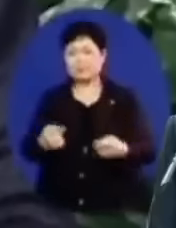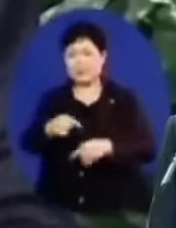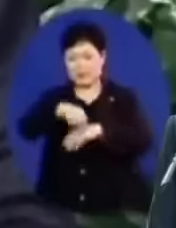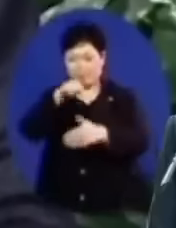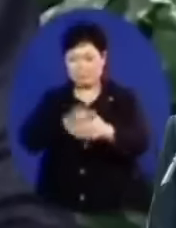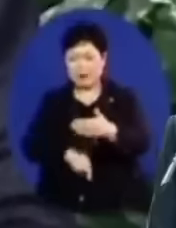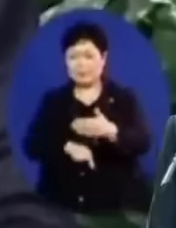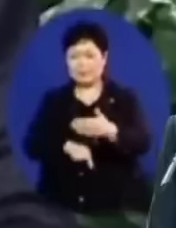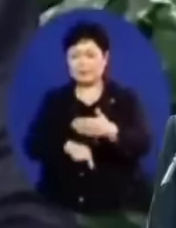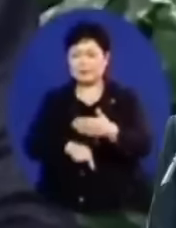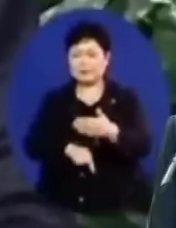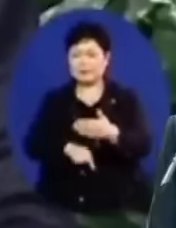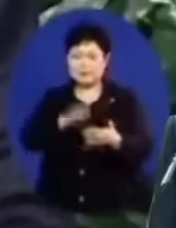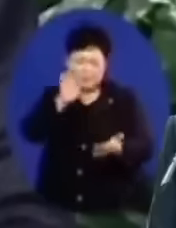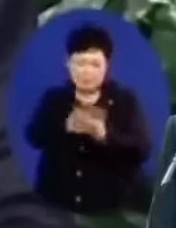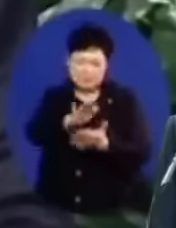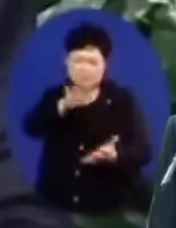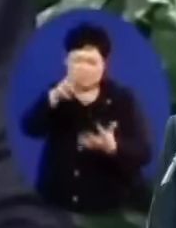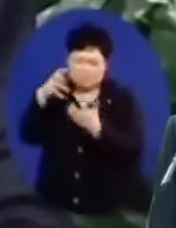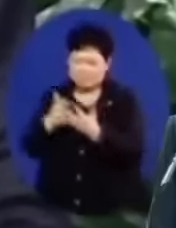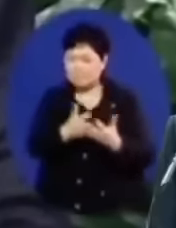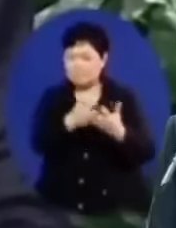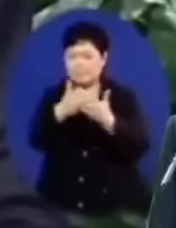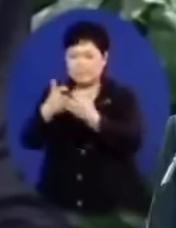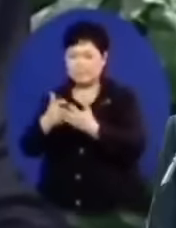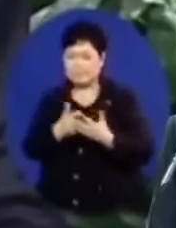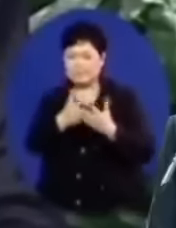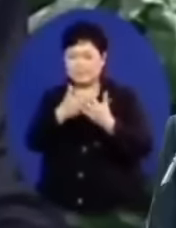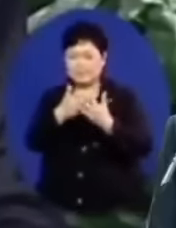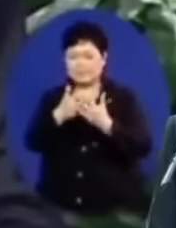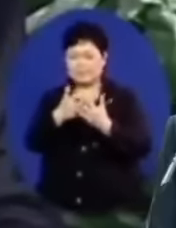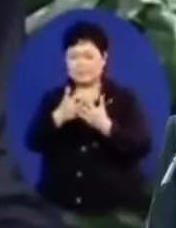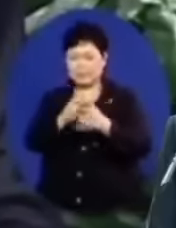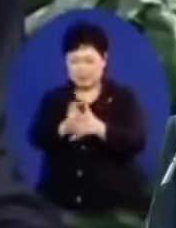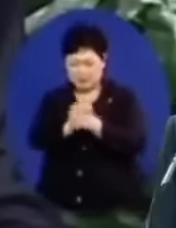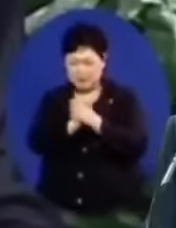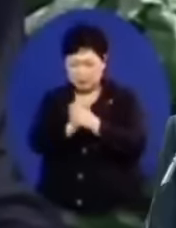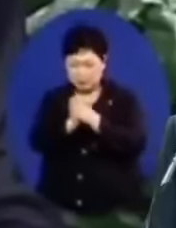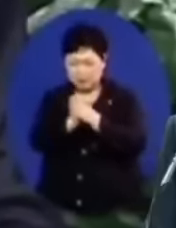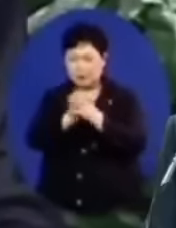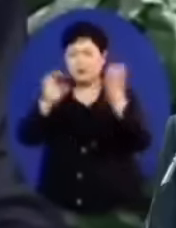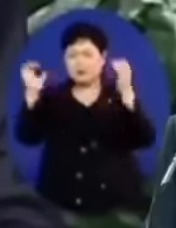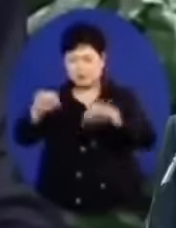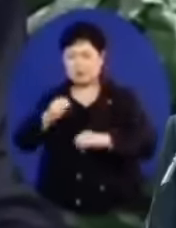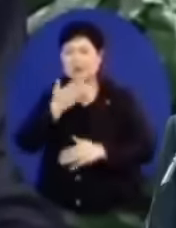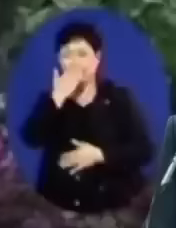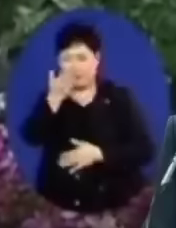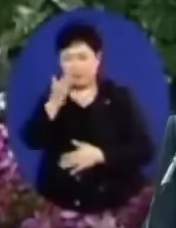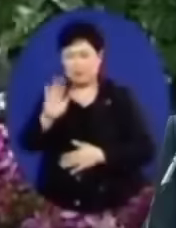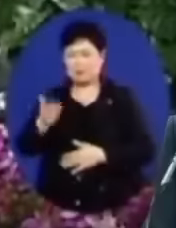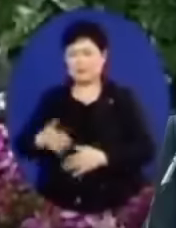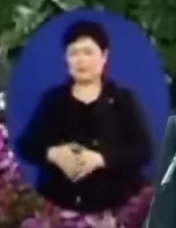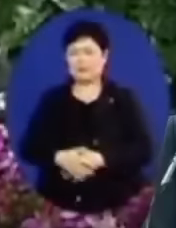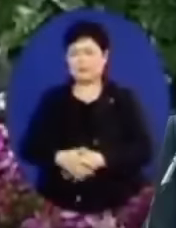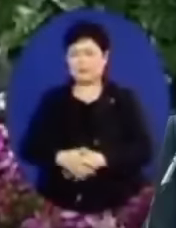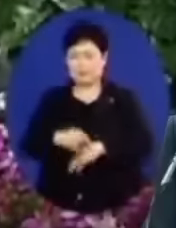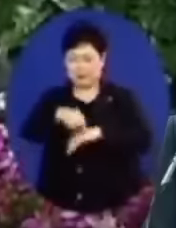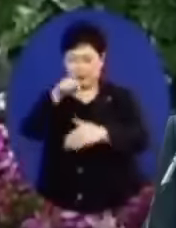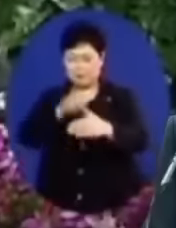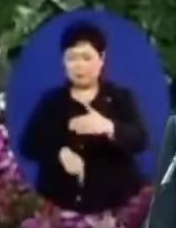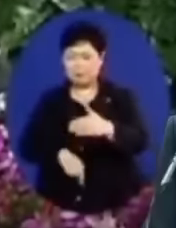마음이 열정으로 꽉 들어차야 기도가 응답되는 것입니다.